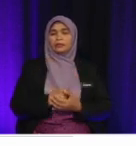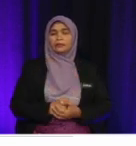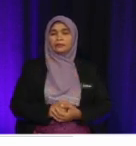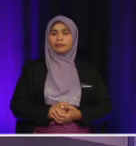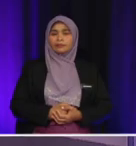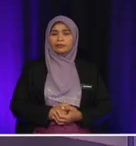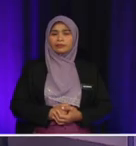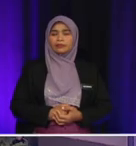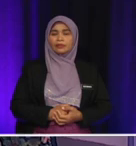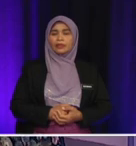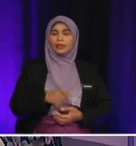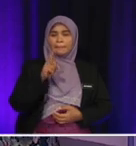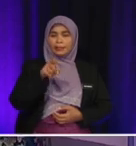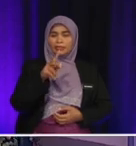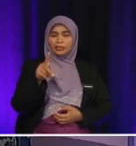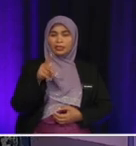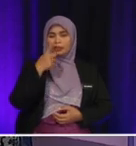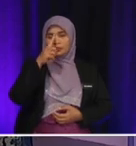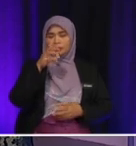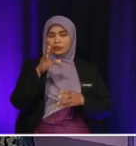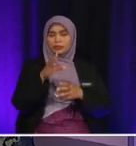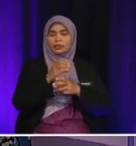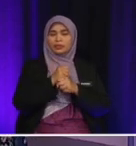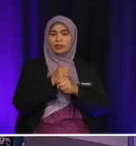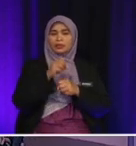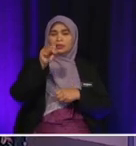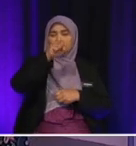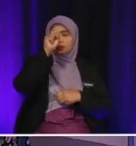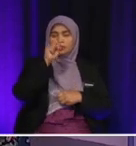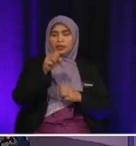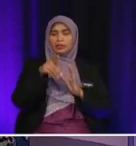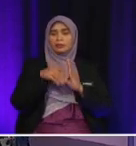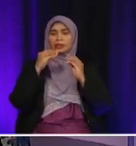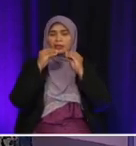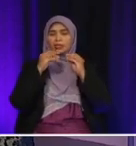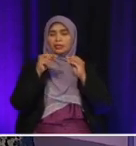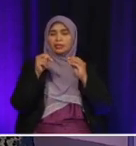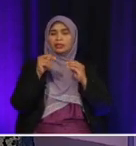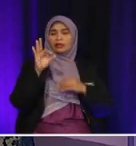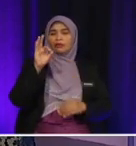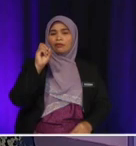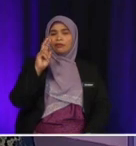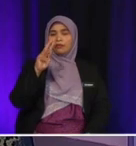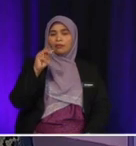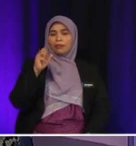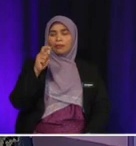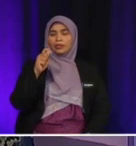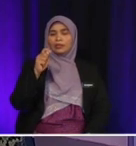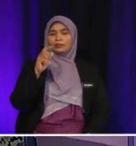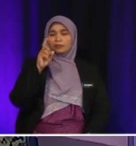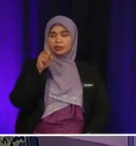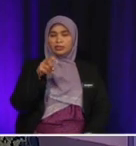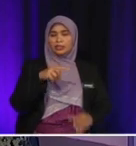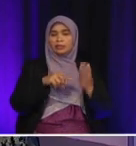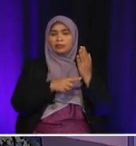huraian jadi pastikan untuk menjawab soalan pengajaran format ataupun cara penulisannya mesti